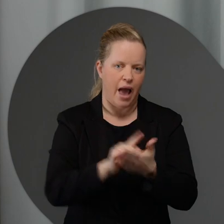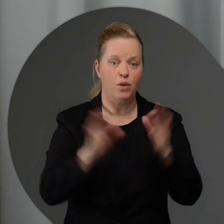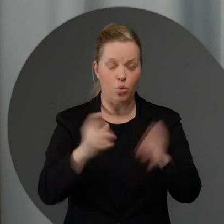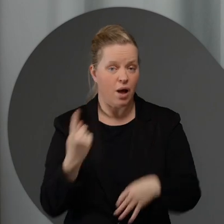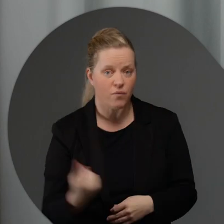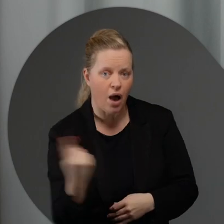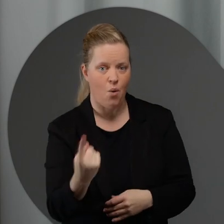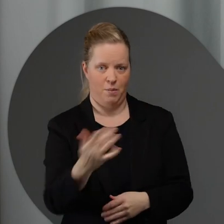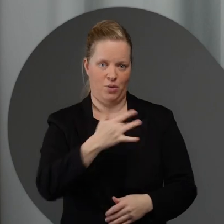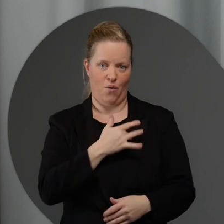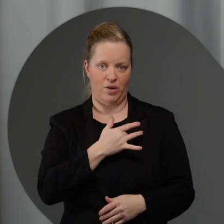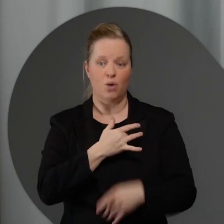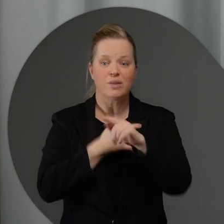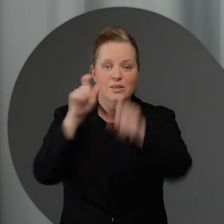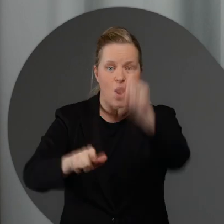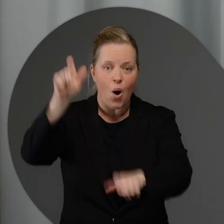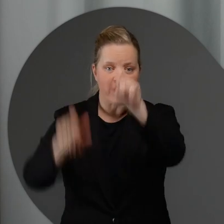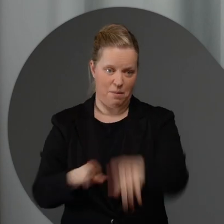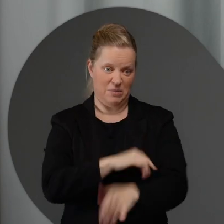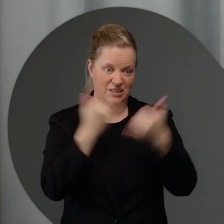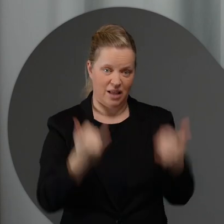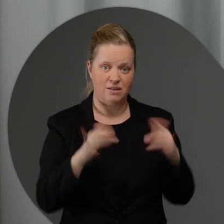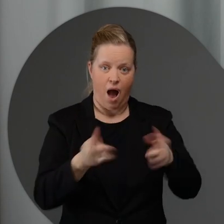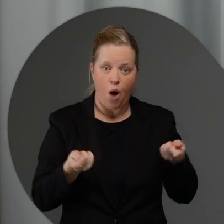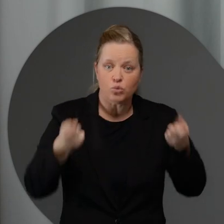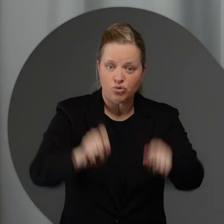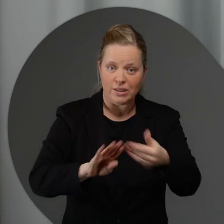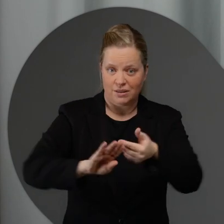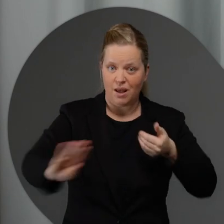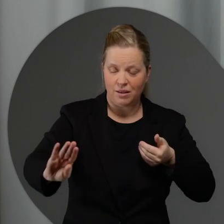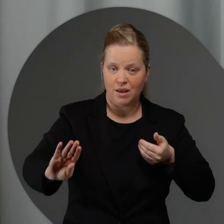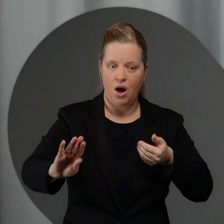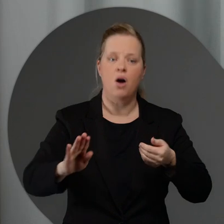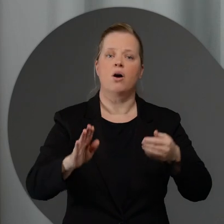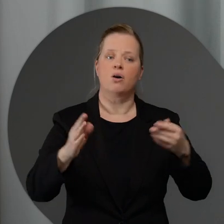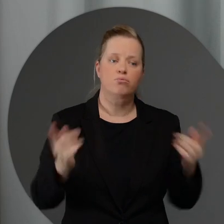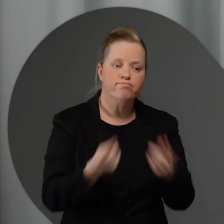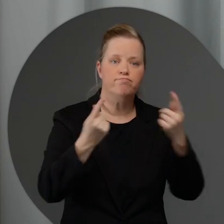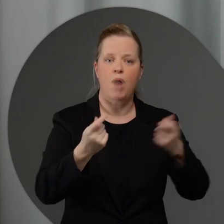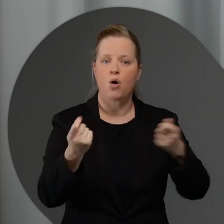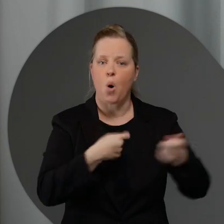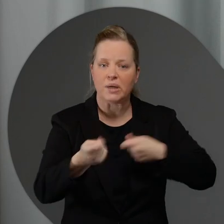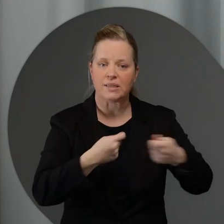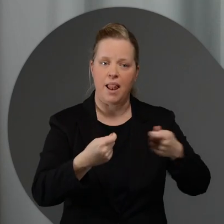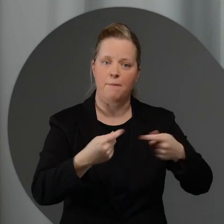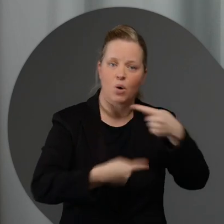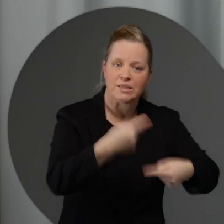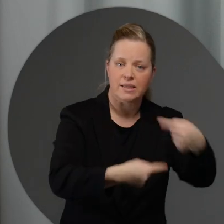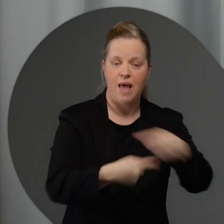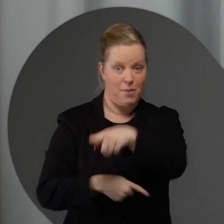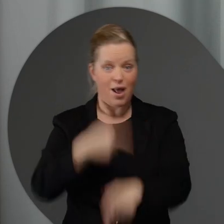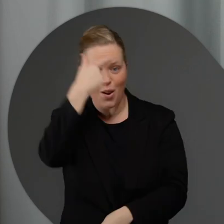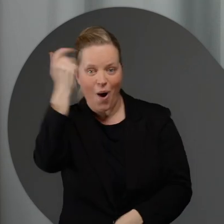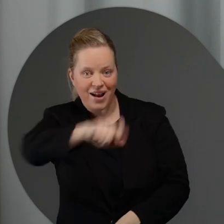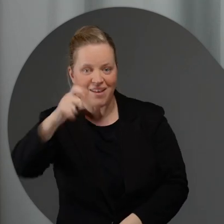oder permanent betroffen. Und diese Leute schließt man ganz einfach aus dem Prozess, aus dem kommerziellen Prozess aus. Die